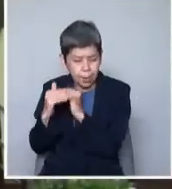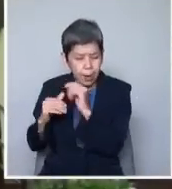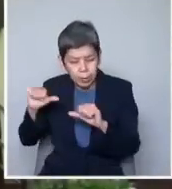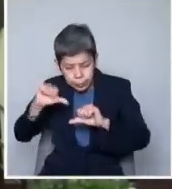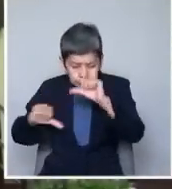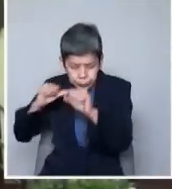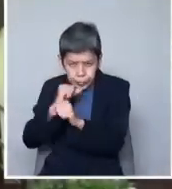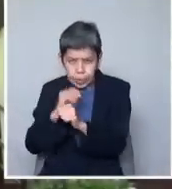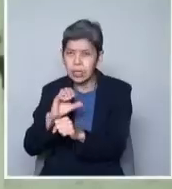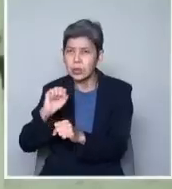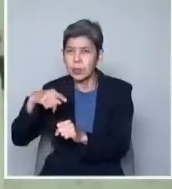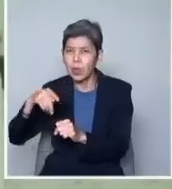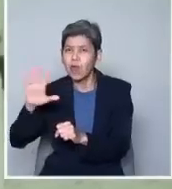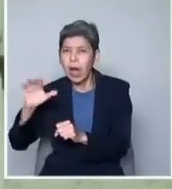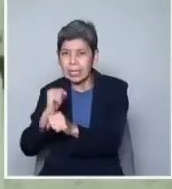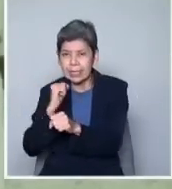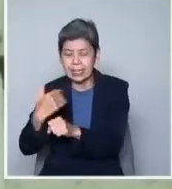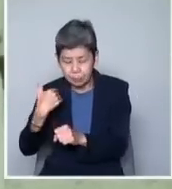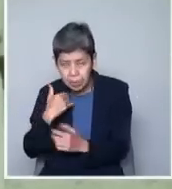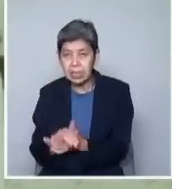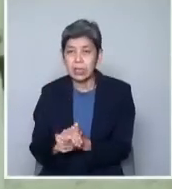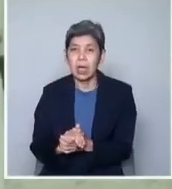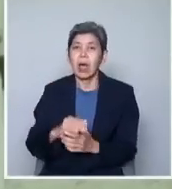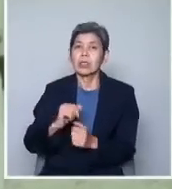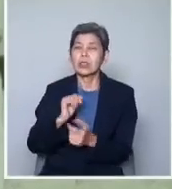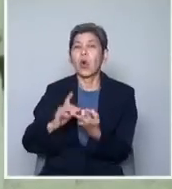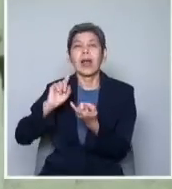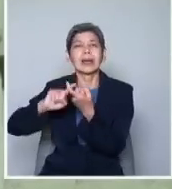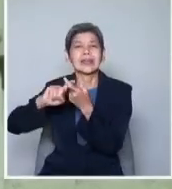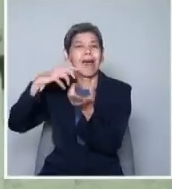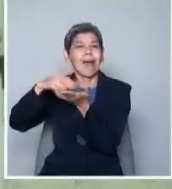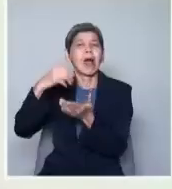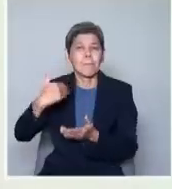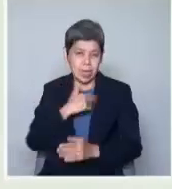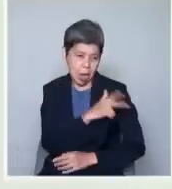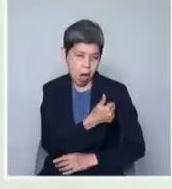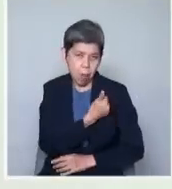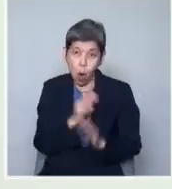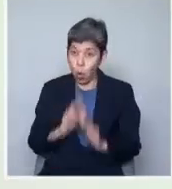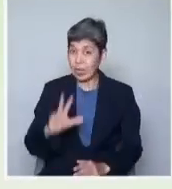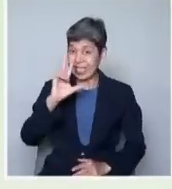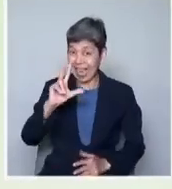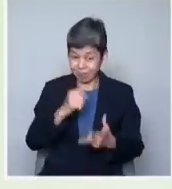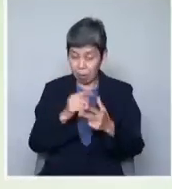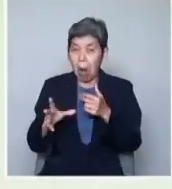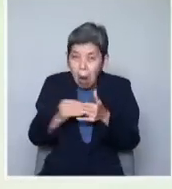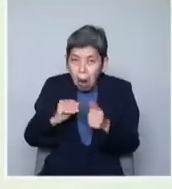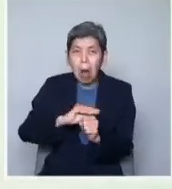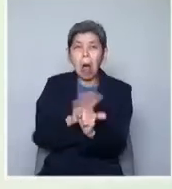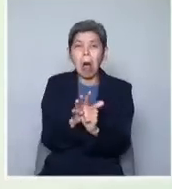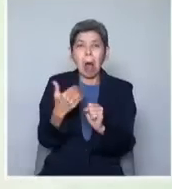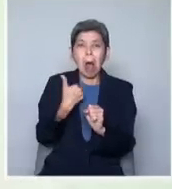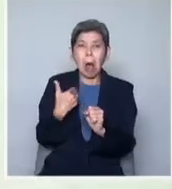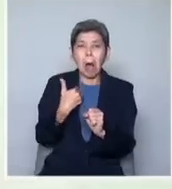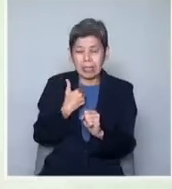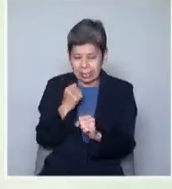คซีน Sputnik 5ปรากฏว่าล่าสุดค่ะมอสโกไทม์รายงานว่ามีคุณหมอรัสเซีย3คนติดเชื้อโควิด-19 ห